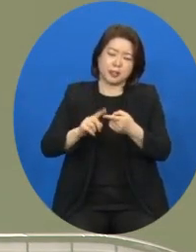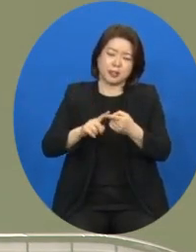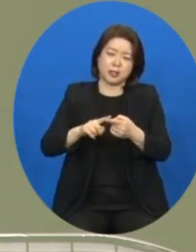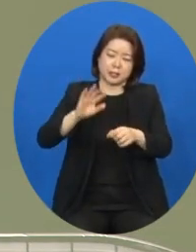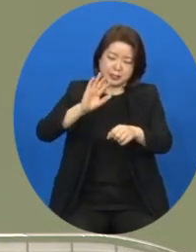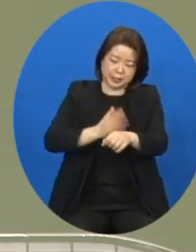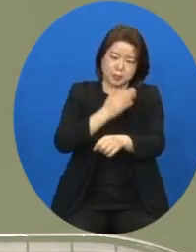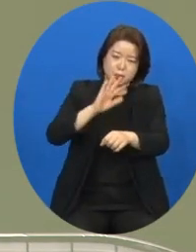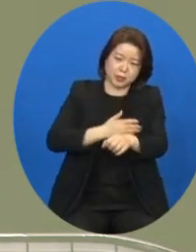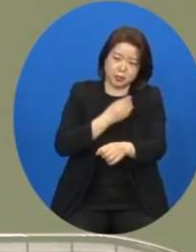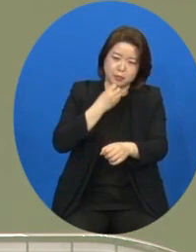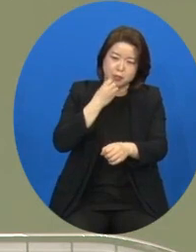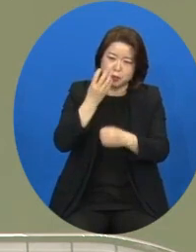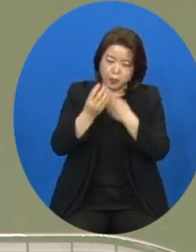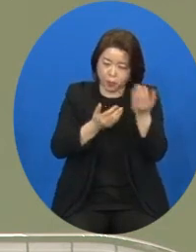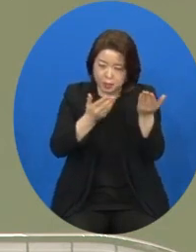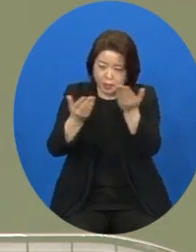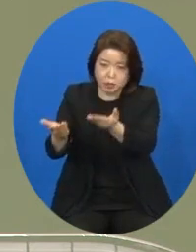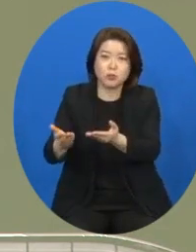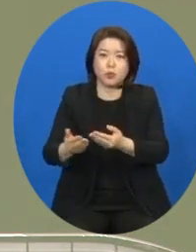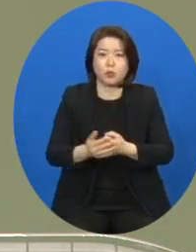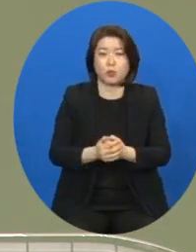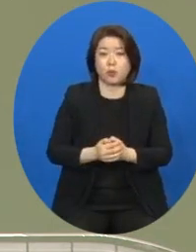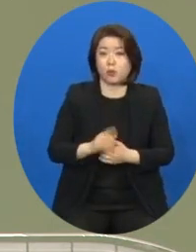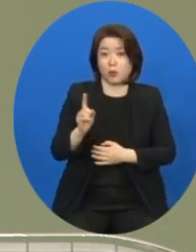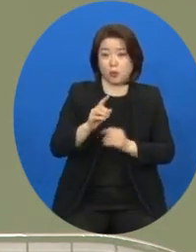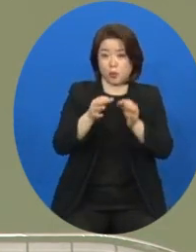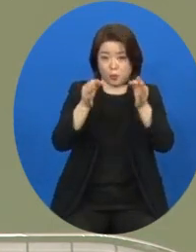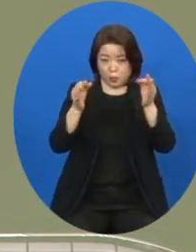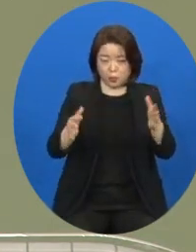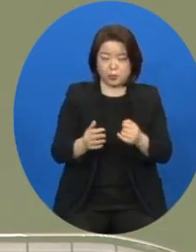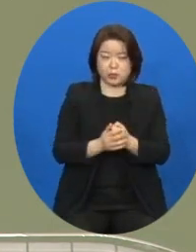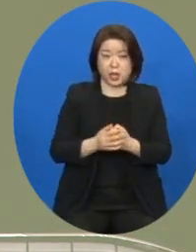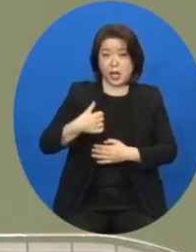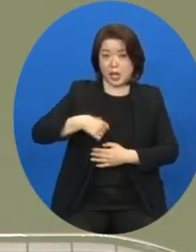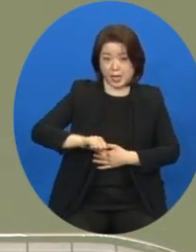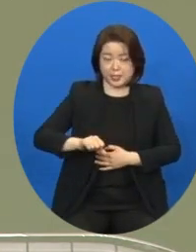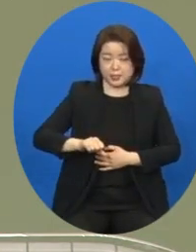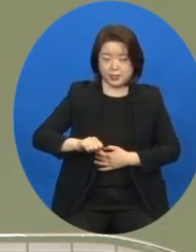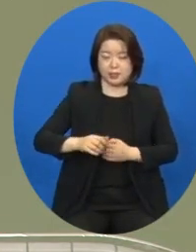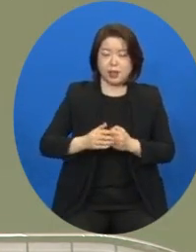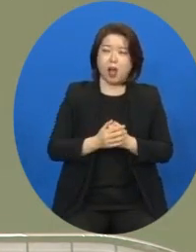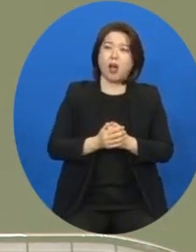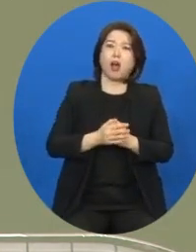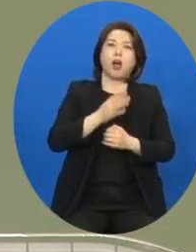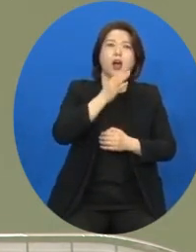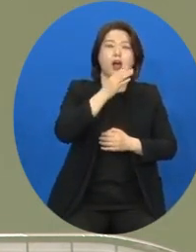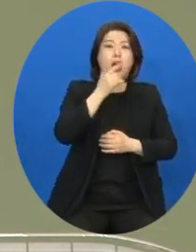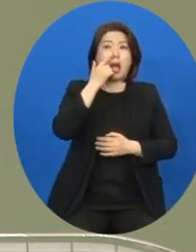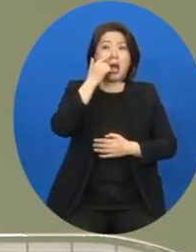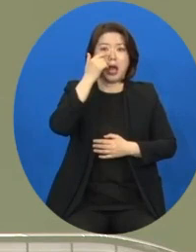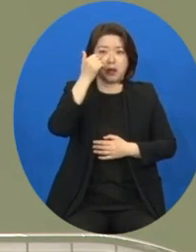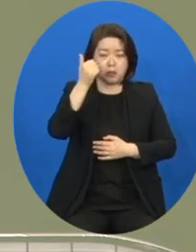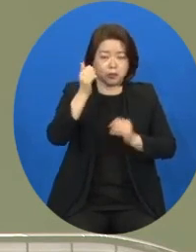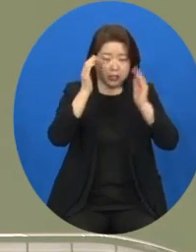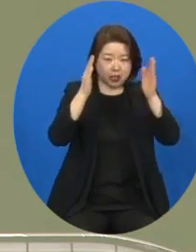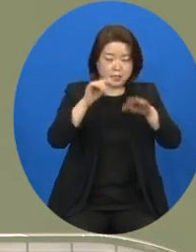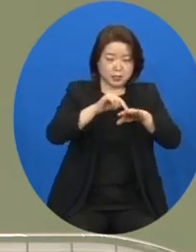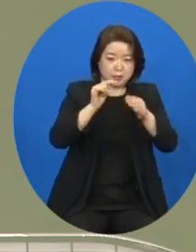구하고 어느 순간에 아들의 서서히 아버지를 향하여 마음을 여는 것을